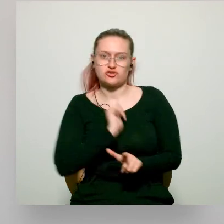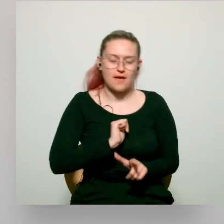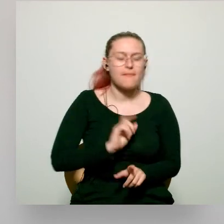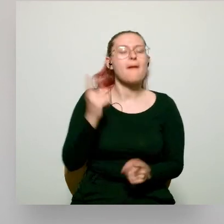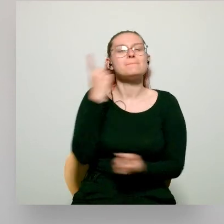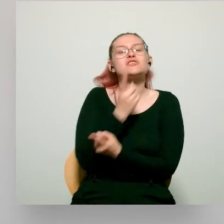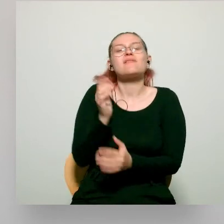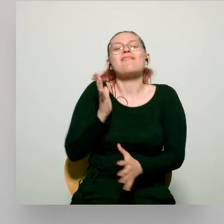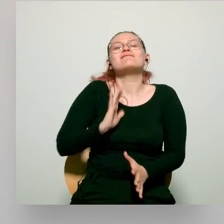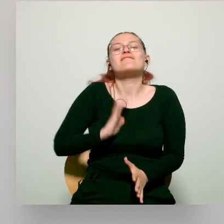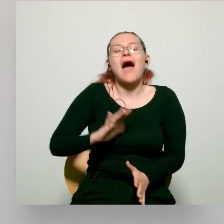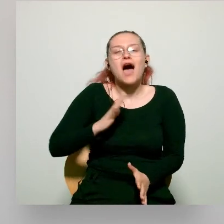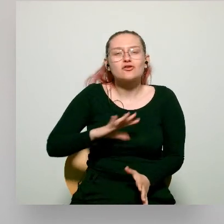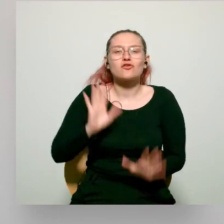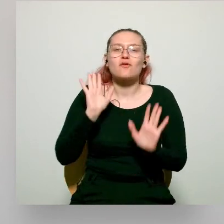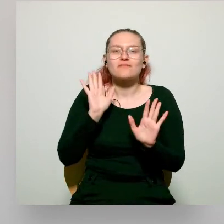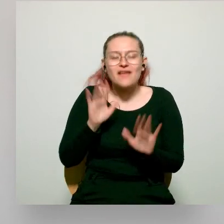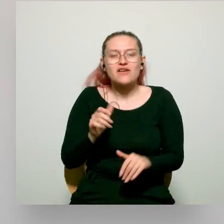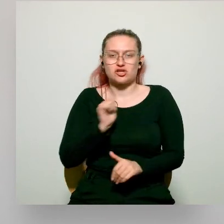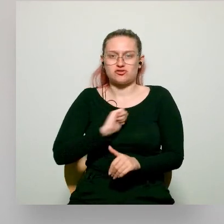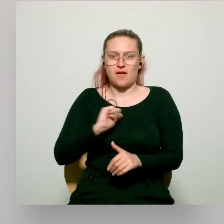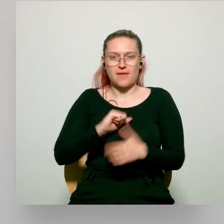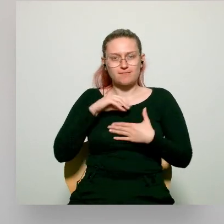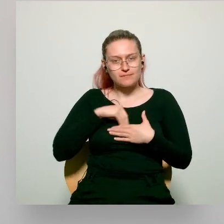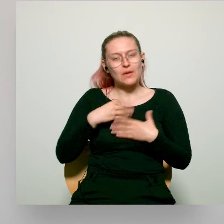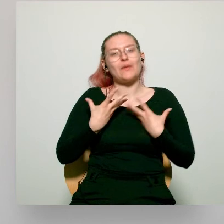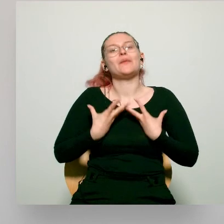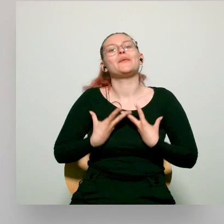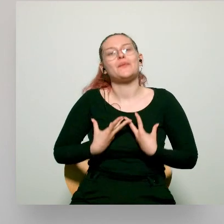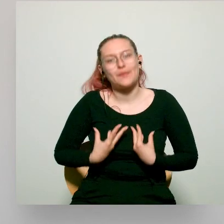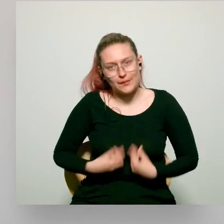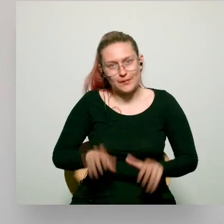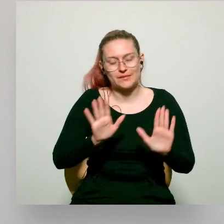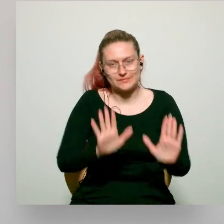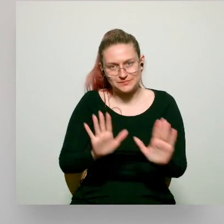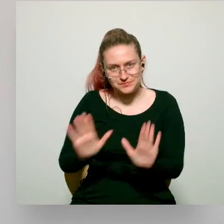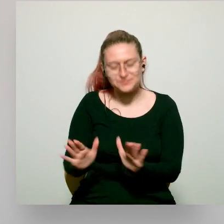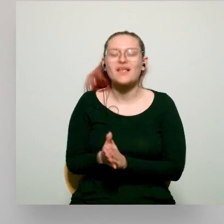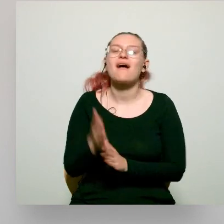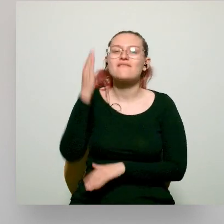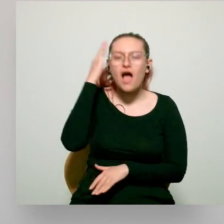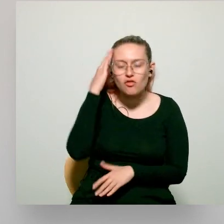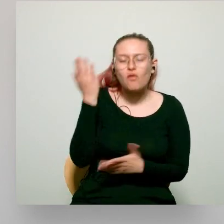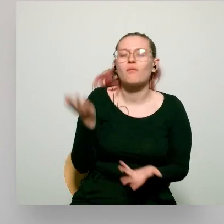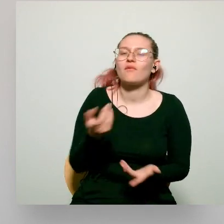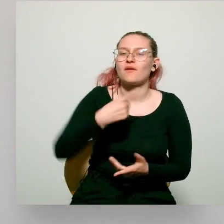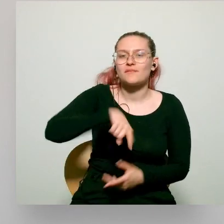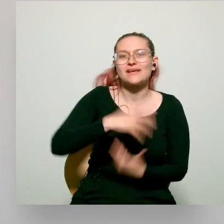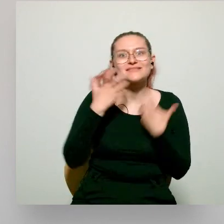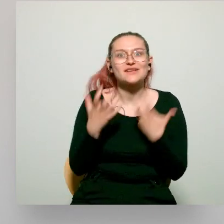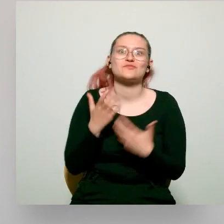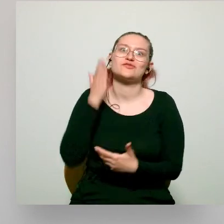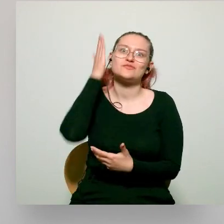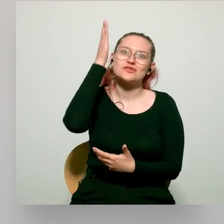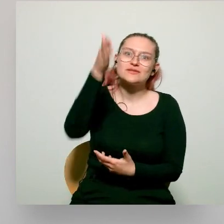uspokoić. Oczywiście jest rzeczą zrozumiałą, że chcemy patrzeć w przyszłość z optymizmem, inaczej